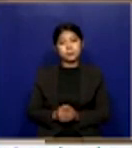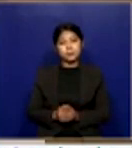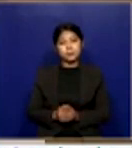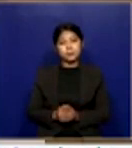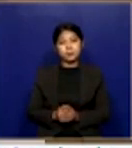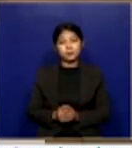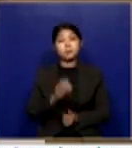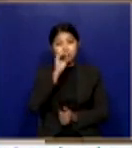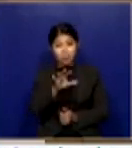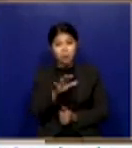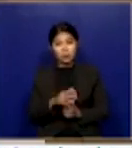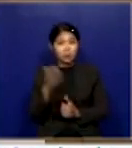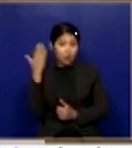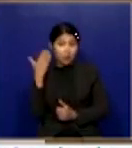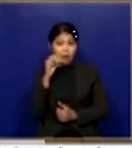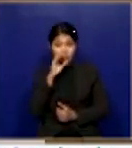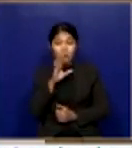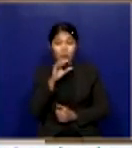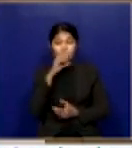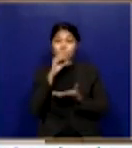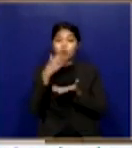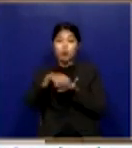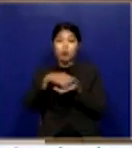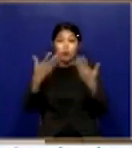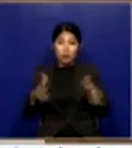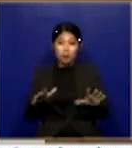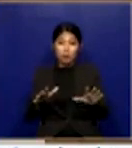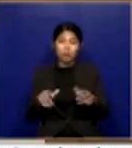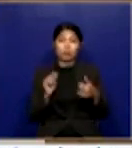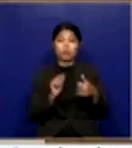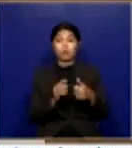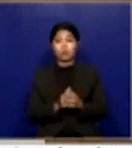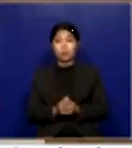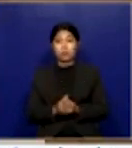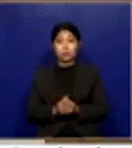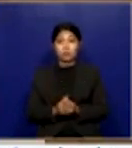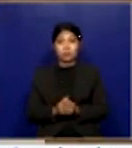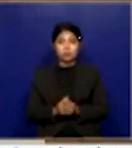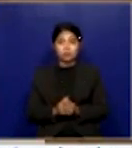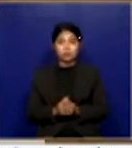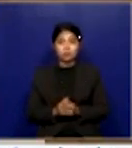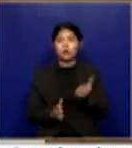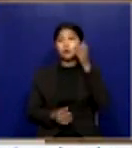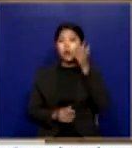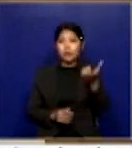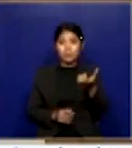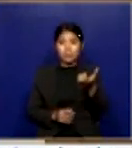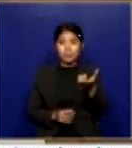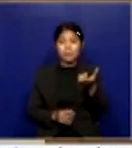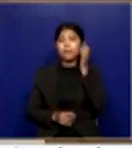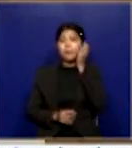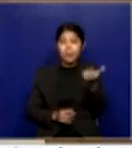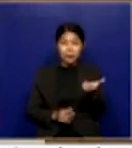เต็มที่บอกว่ามึงไม่ต้องพูดสบายชิคก็ได้กล่าวไปแล้วว่าไม่ได้มีการแต่ใช้โทรศัพท์ใช้